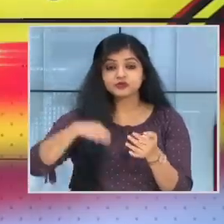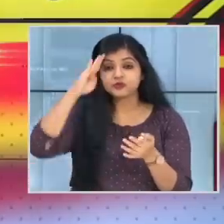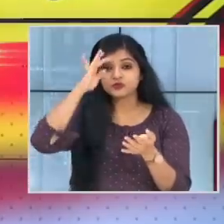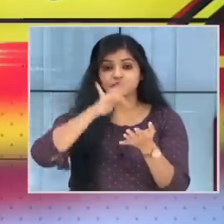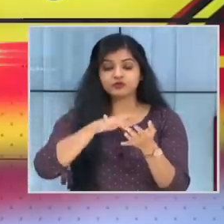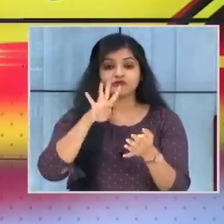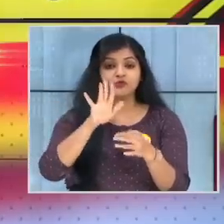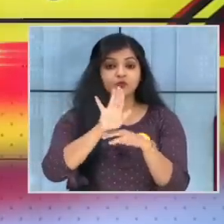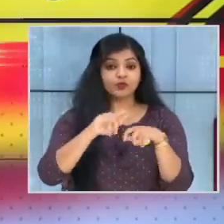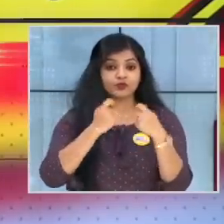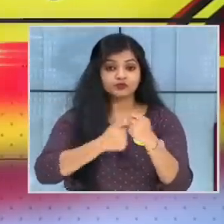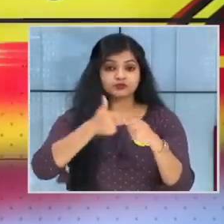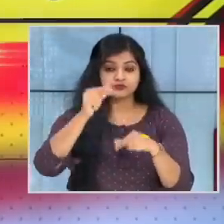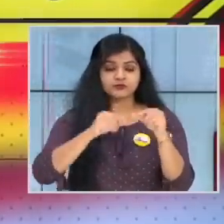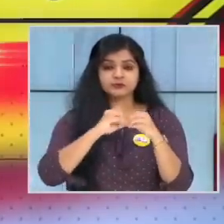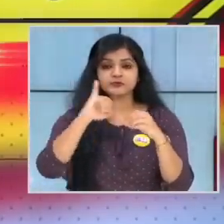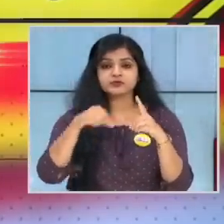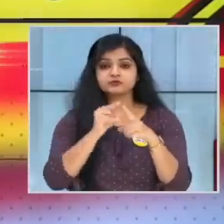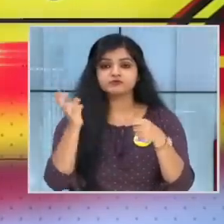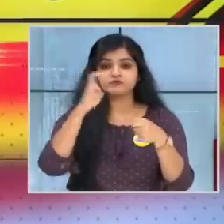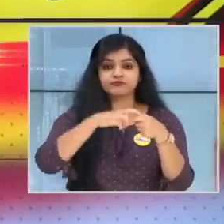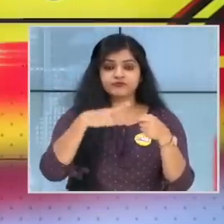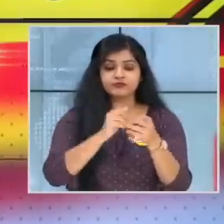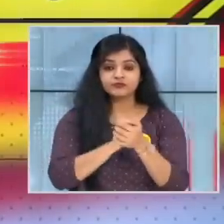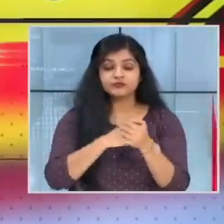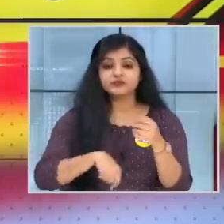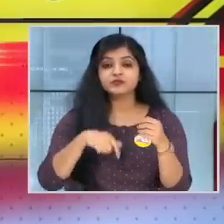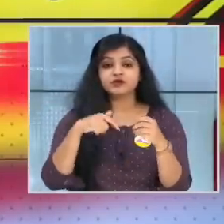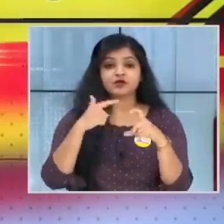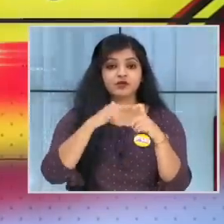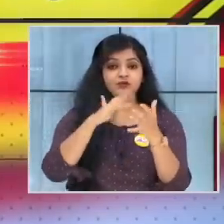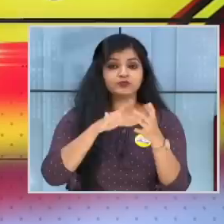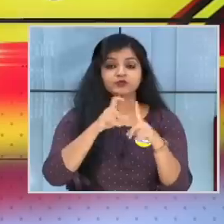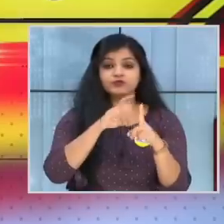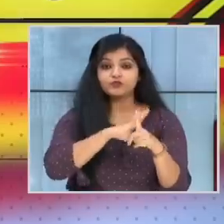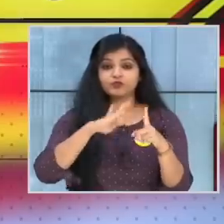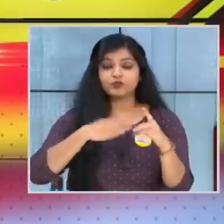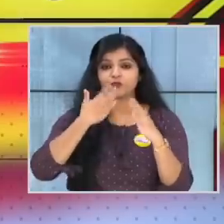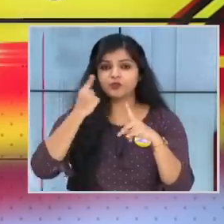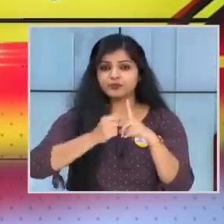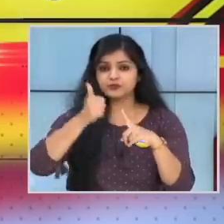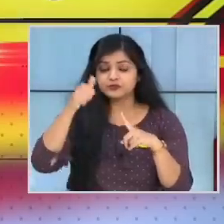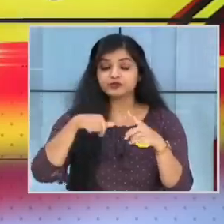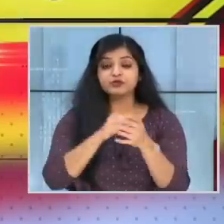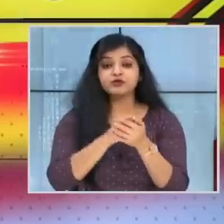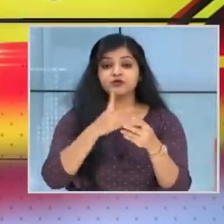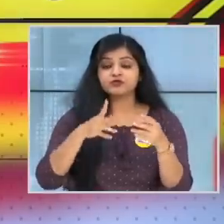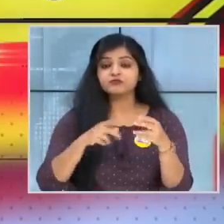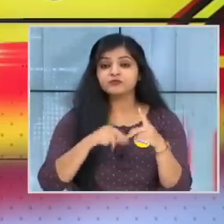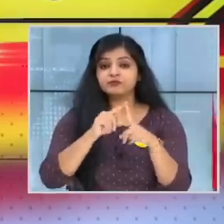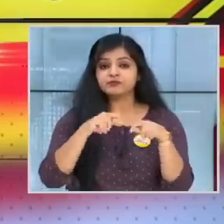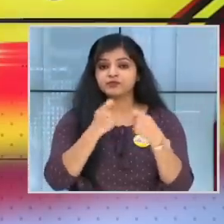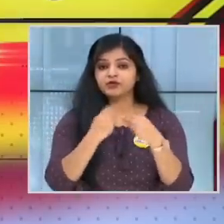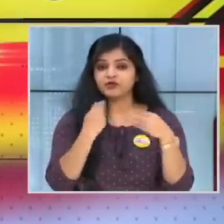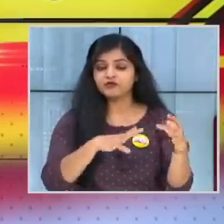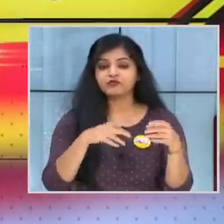തൃശൂരിൽ 4 കോൺഗ്രസ് നേതാക്കൾ BJPയിൽ ചേർന്നു. കൊച്ചിൻ ദേവസ്വം ബോർഡ് മുൻ പ്രസിഡന്റ് MA കൃഷ്ണനുണ്ണി ഉൾപ്പെടെയുള്ള നേതാക്കളാണ് പാർട്ടി മാറിയത്.